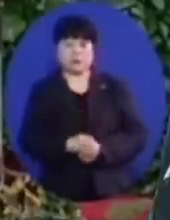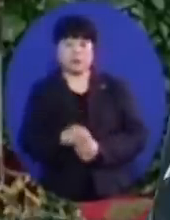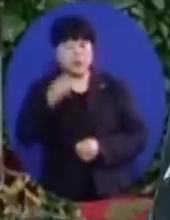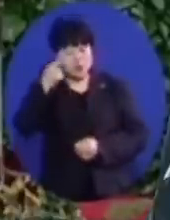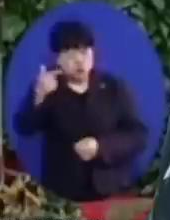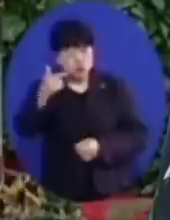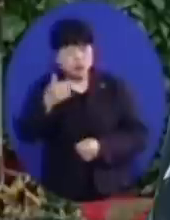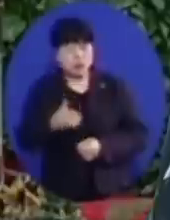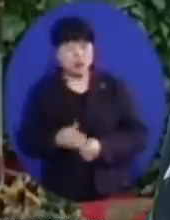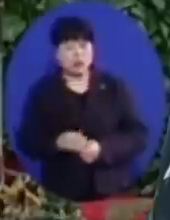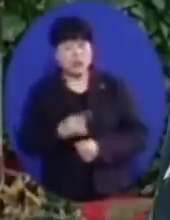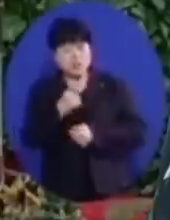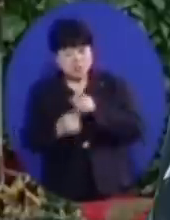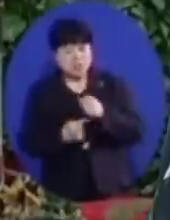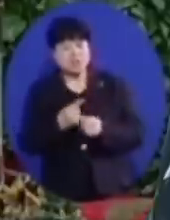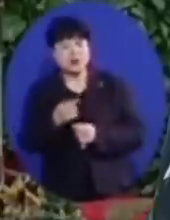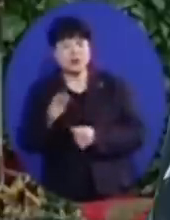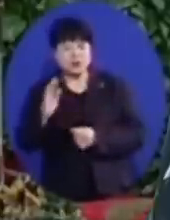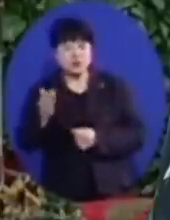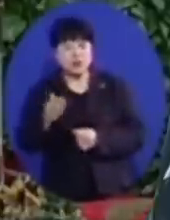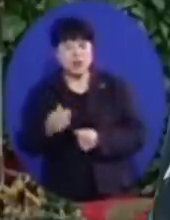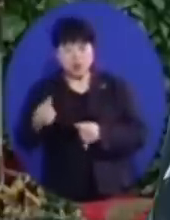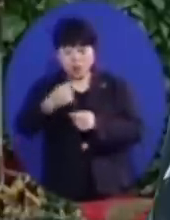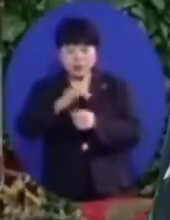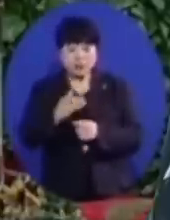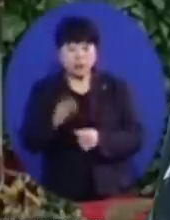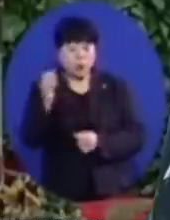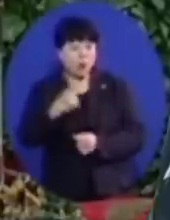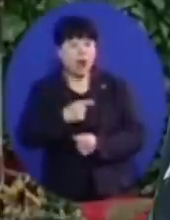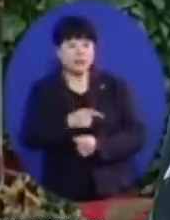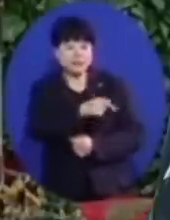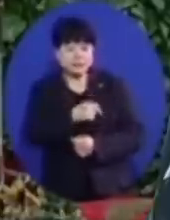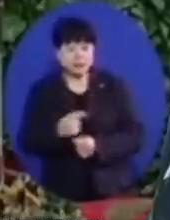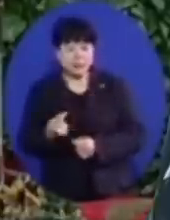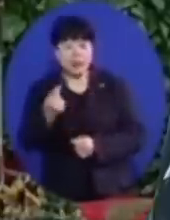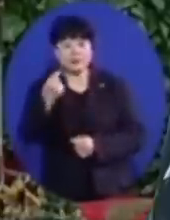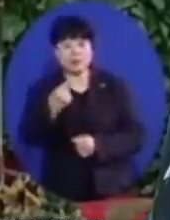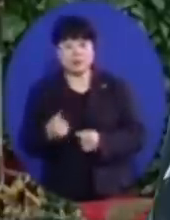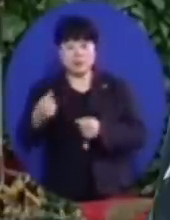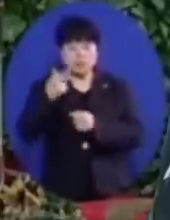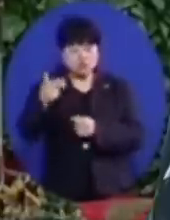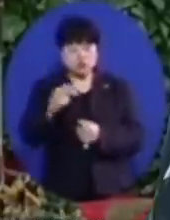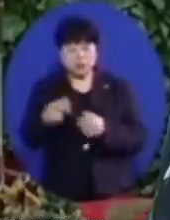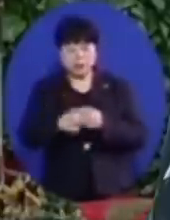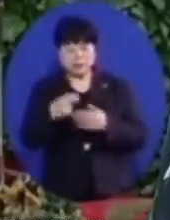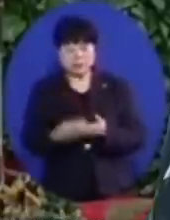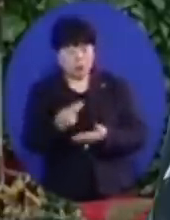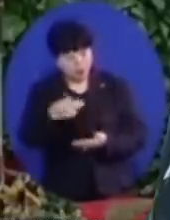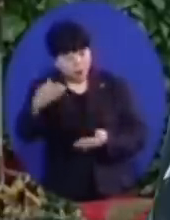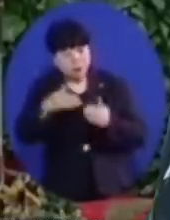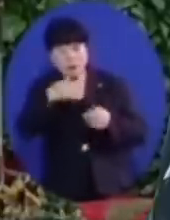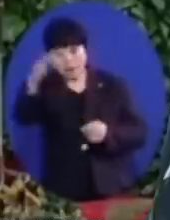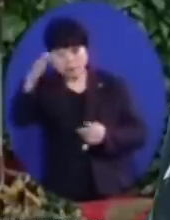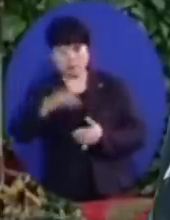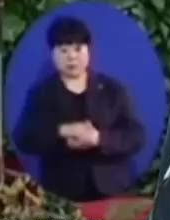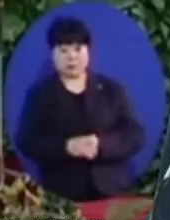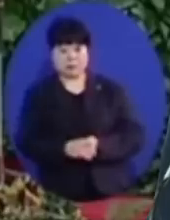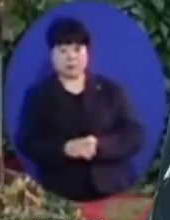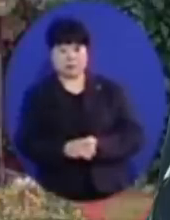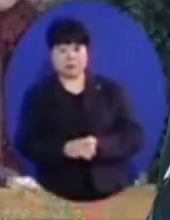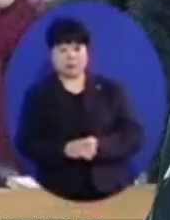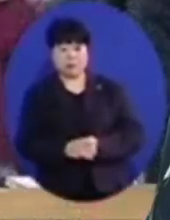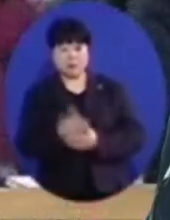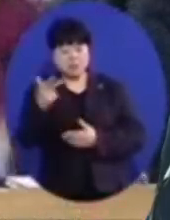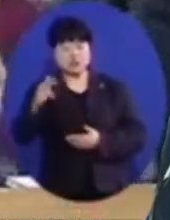6개월에서 1년 가량 시간이 필요했는데 황 집사는 급격히 호전되어 일주일 만에 퇴원을 허락받고 퇴원할 수